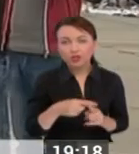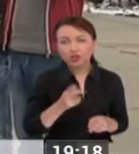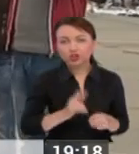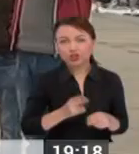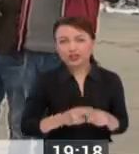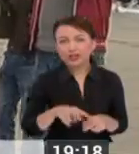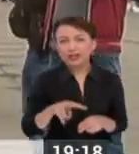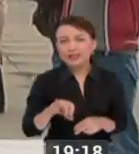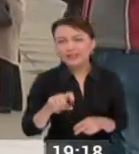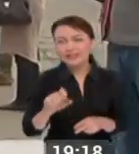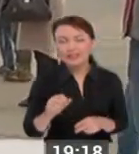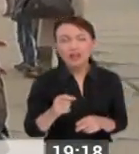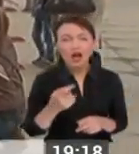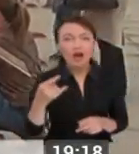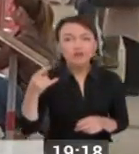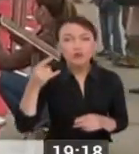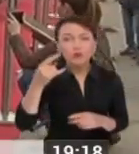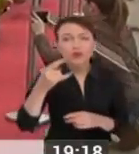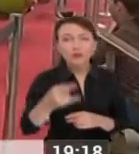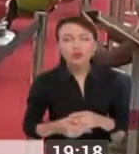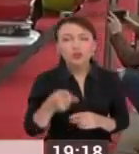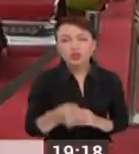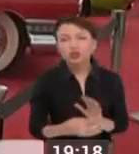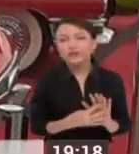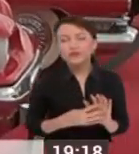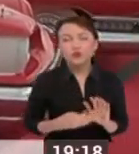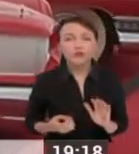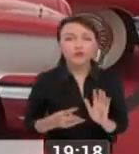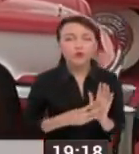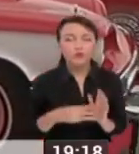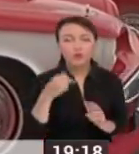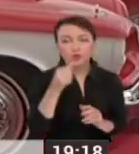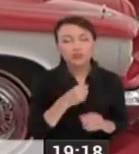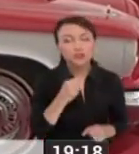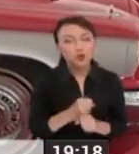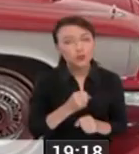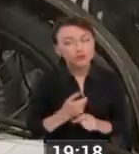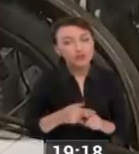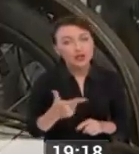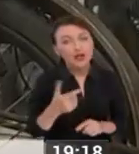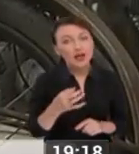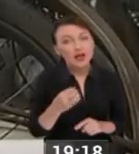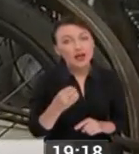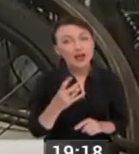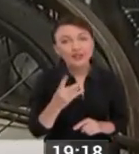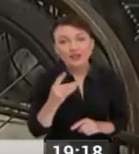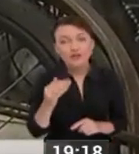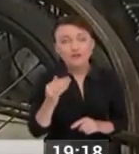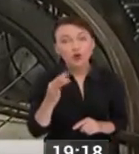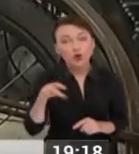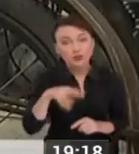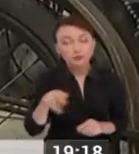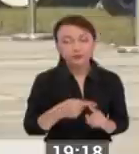Це перший автомобіль, який поставили на конвейер ще у 1908 році. І зробив це Генрі Форд. Експонат був